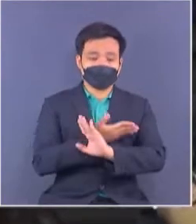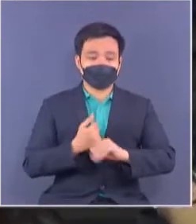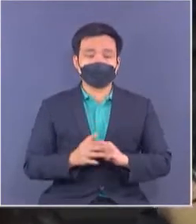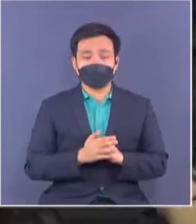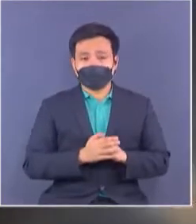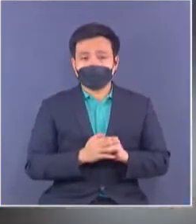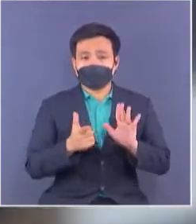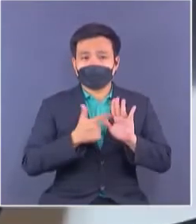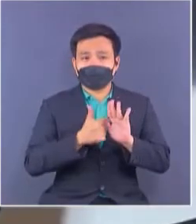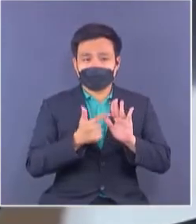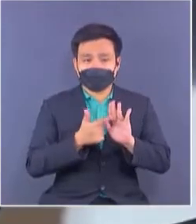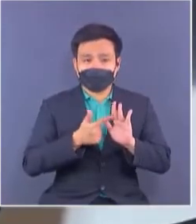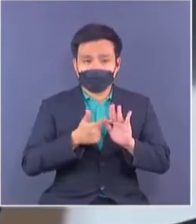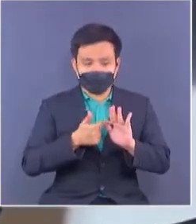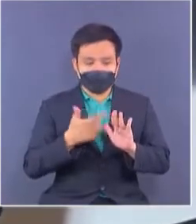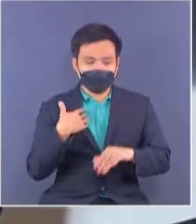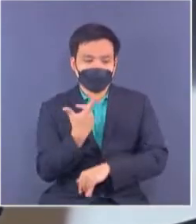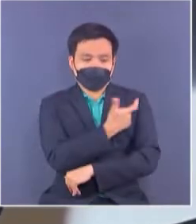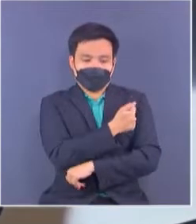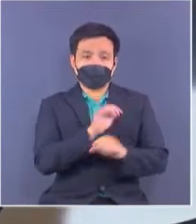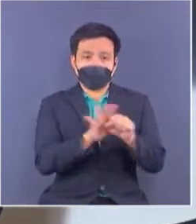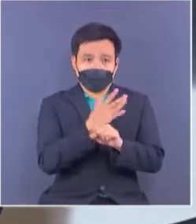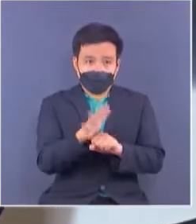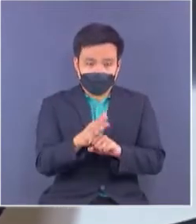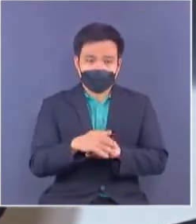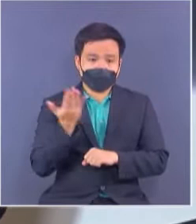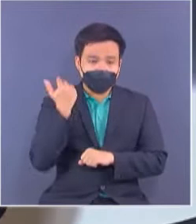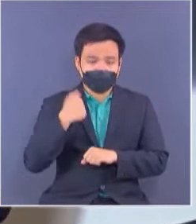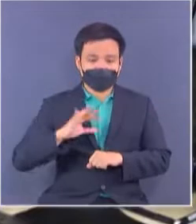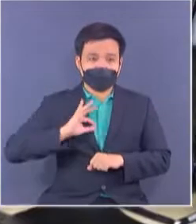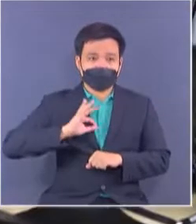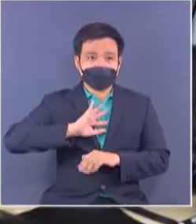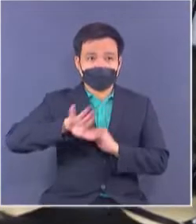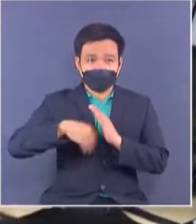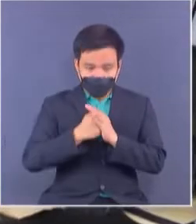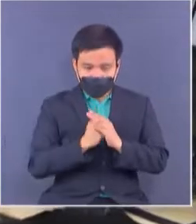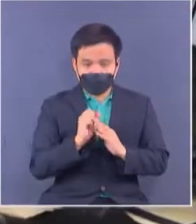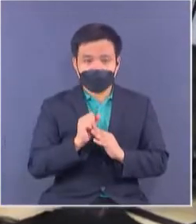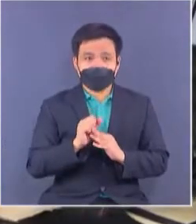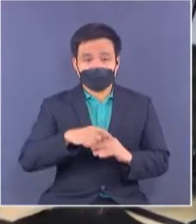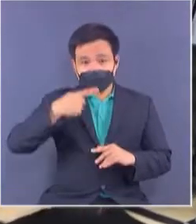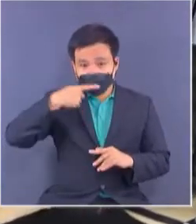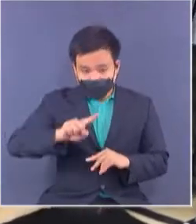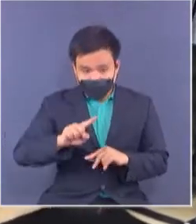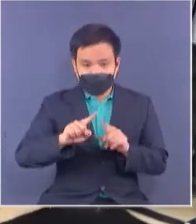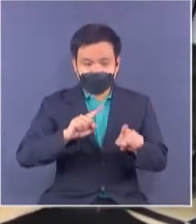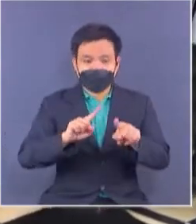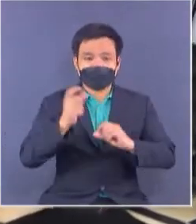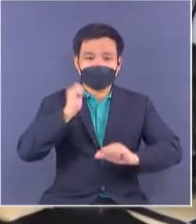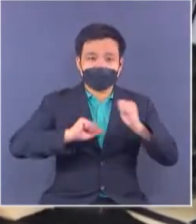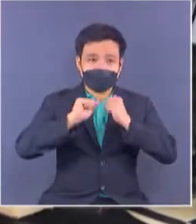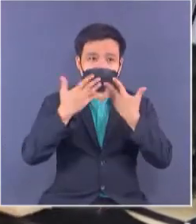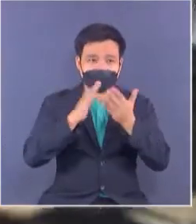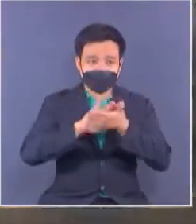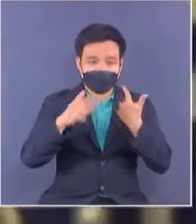ดสแล้วด้วยนะคะแม้ก่อนหน้านี้ชีวอนพร้อมด้วยสมาชิกวงซูเปอร์จูเนียร์เพิ่งจะปิดฉากคอนเสิร์ต2รอบในเมืองไทยเมื่อวันที่30ถึง31